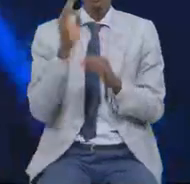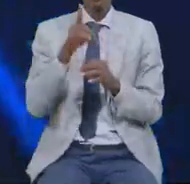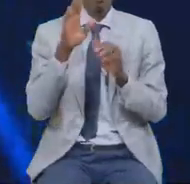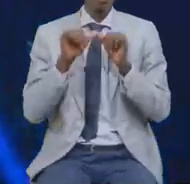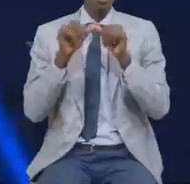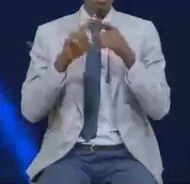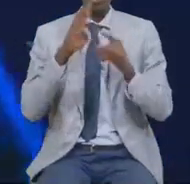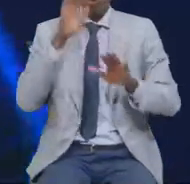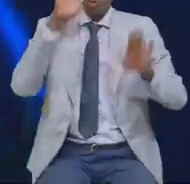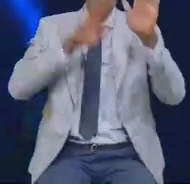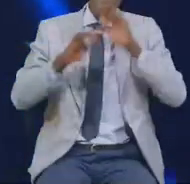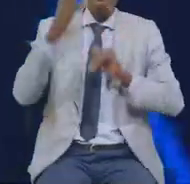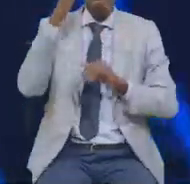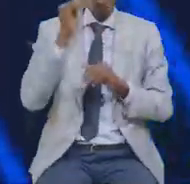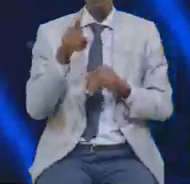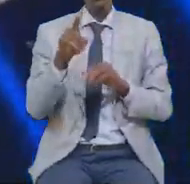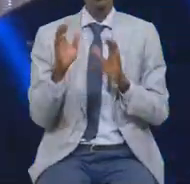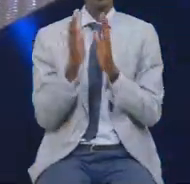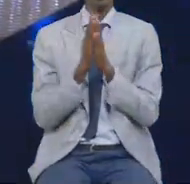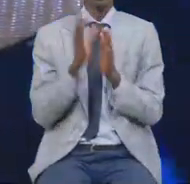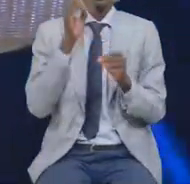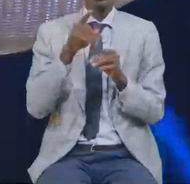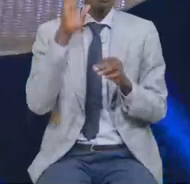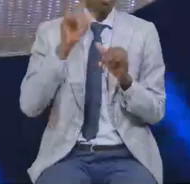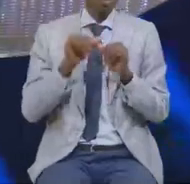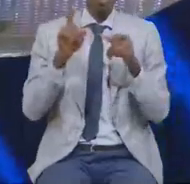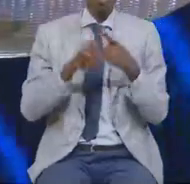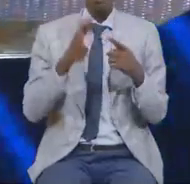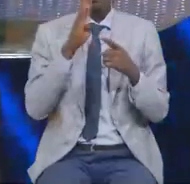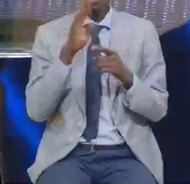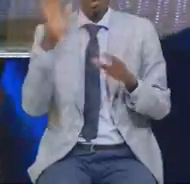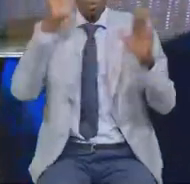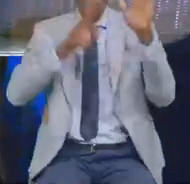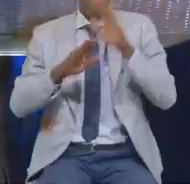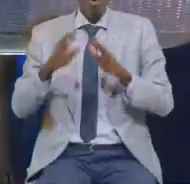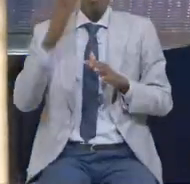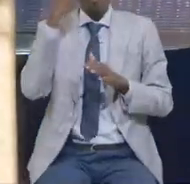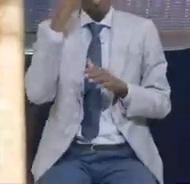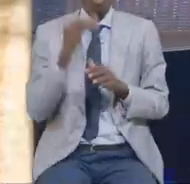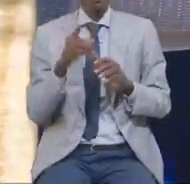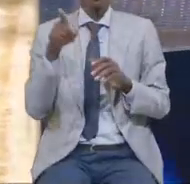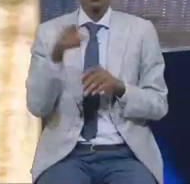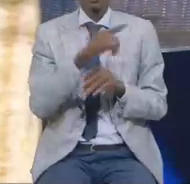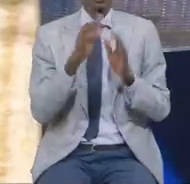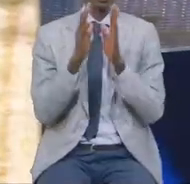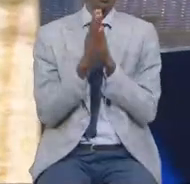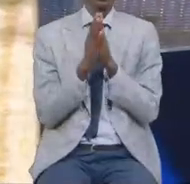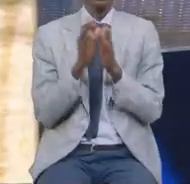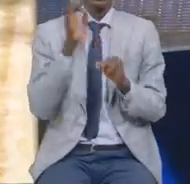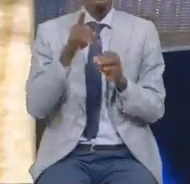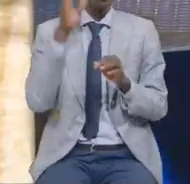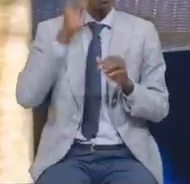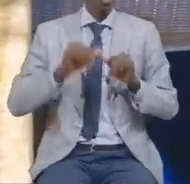de t'attrister, pourquoi tu pries? Si tu continues comme une méduse, il n'y a pas